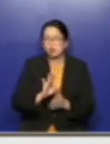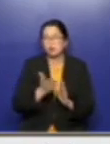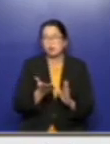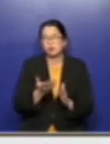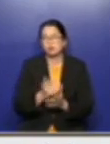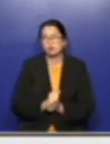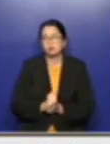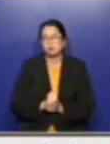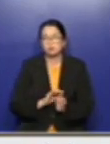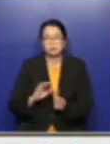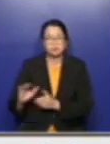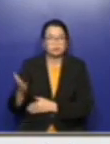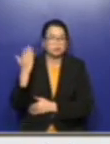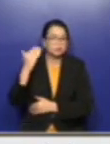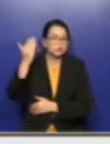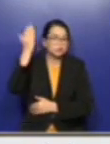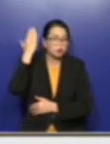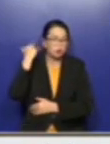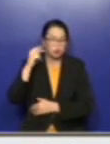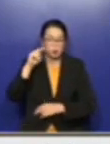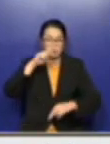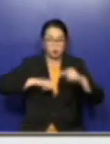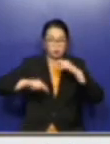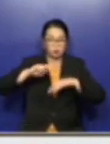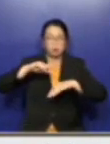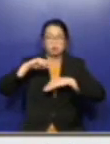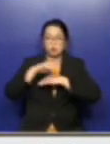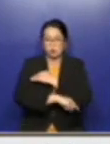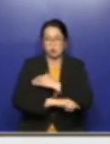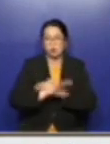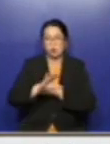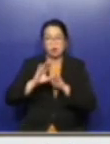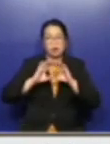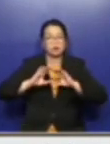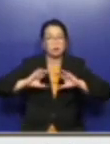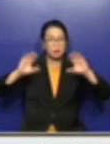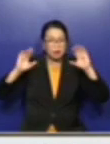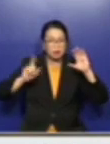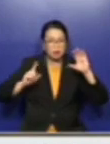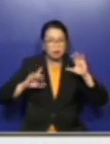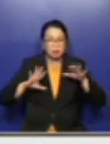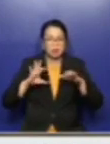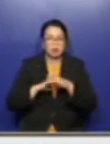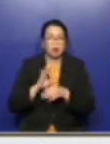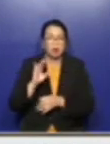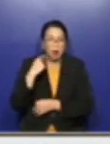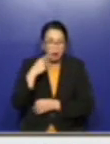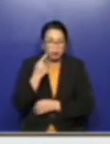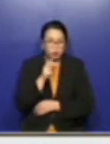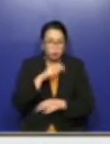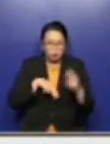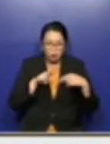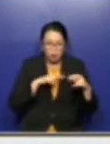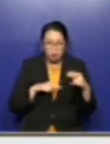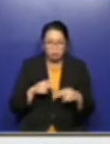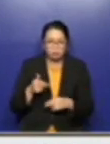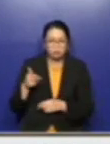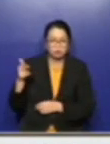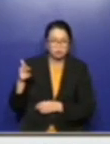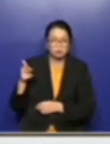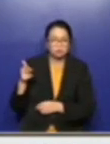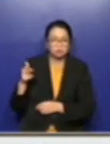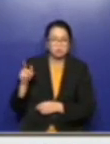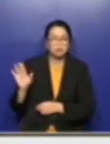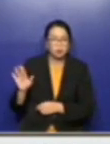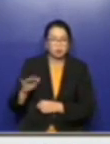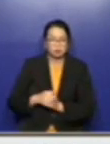ยก่อนเนี่ยเรื่องของการตรวจสอบทุจริตของรัฐบาลเนี่ยนะฮะมันจะเป็นเรื่องของสื่อมวลชนนะมันไม่ใช่เรื่องของสภานะน้อย